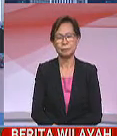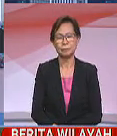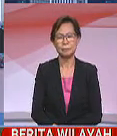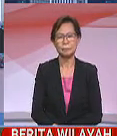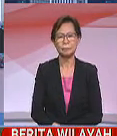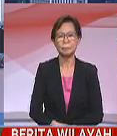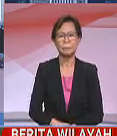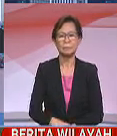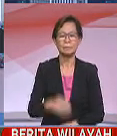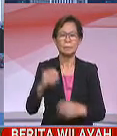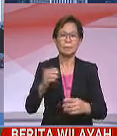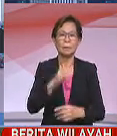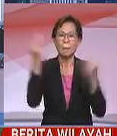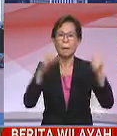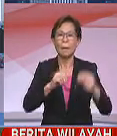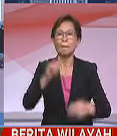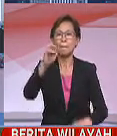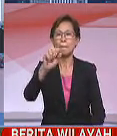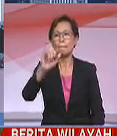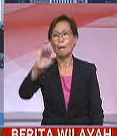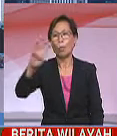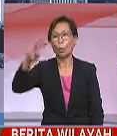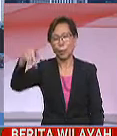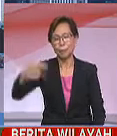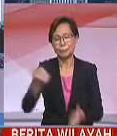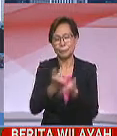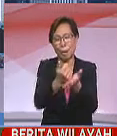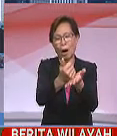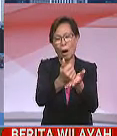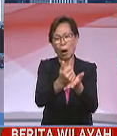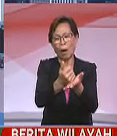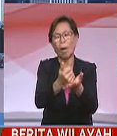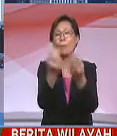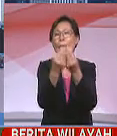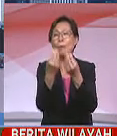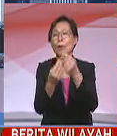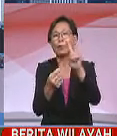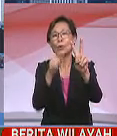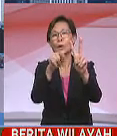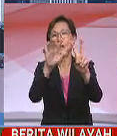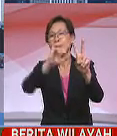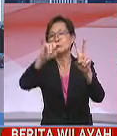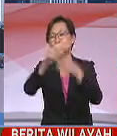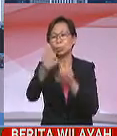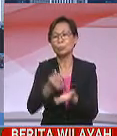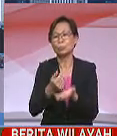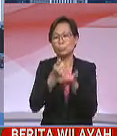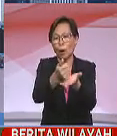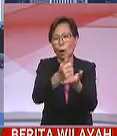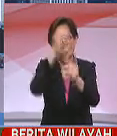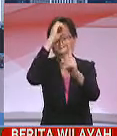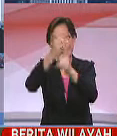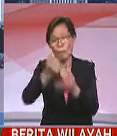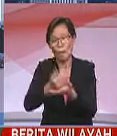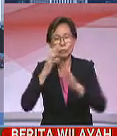Majlis Agama Islam Wilayah Persekutuan Mawib menyalurkan bantuan keseluruhan bernilai RM2.5 juta bagi misi